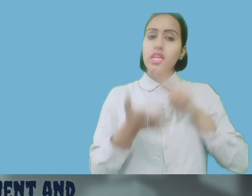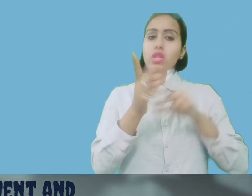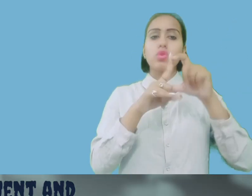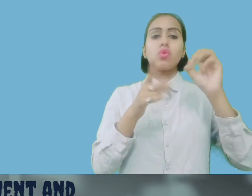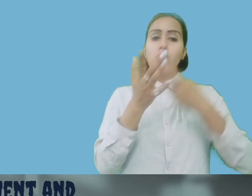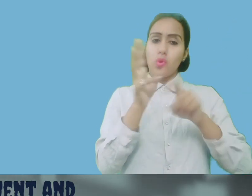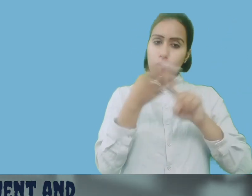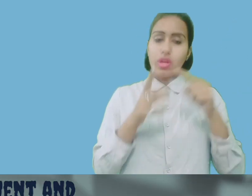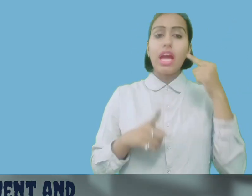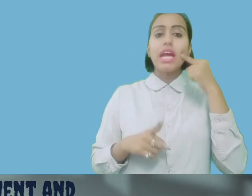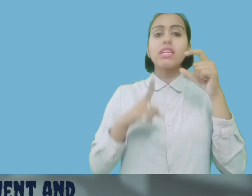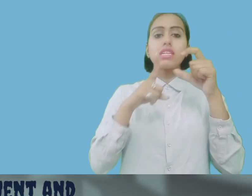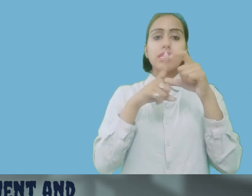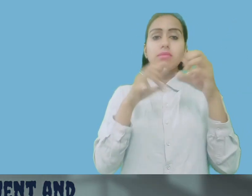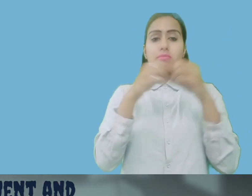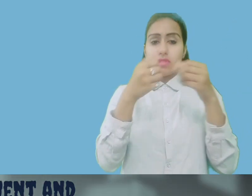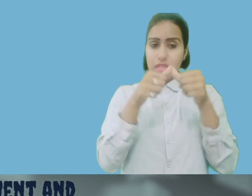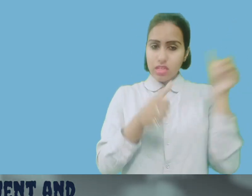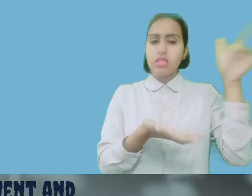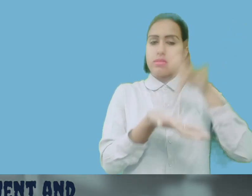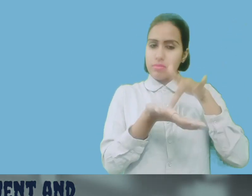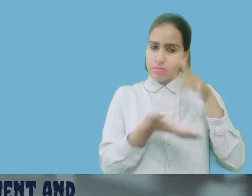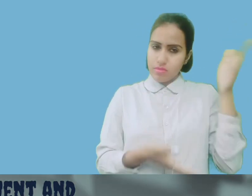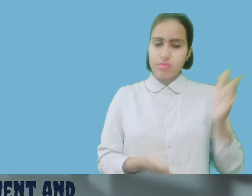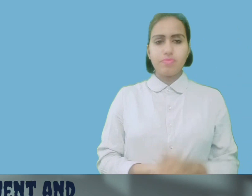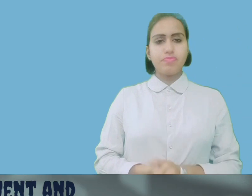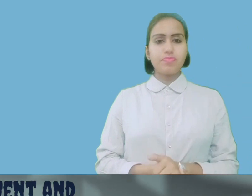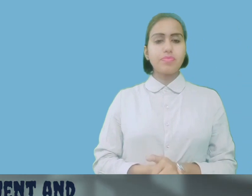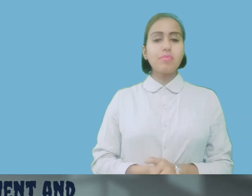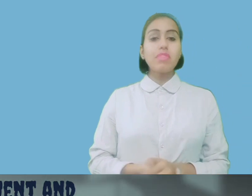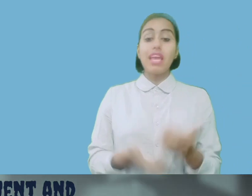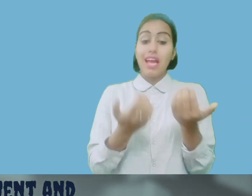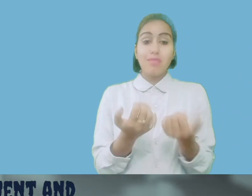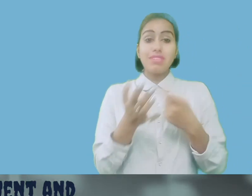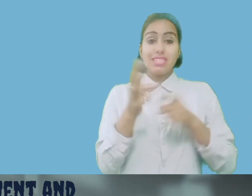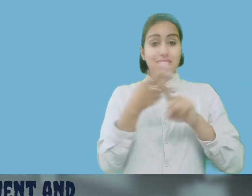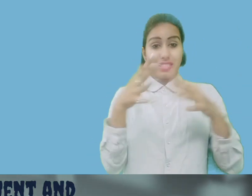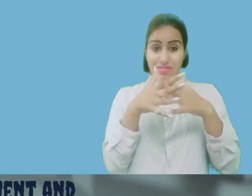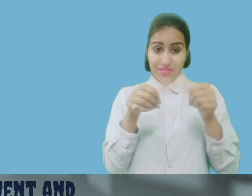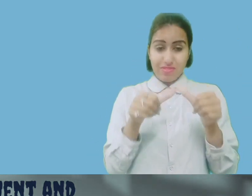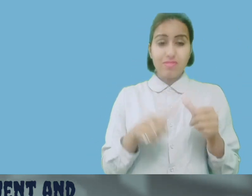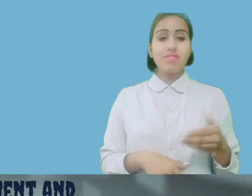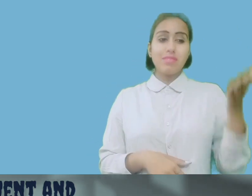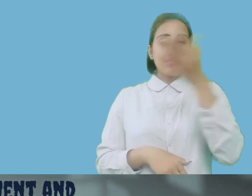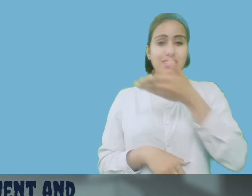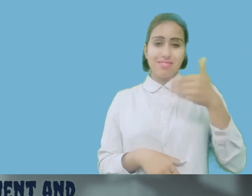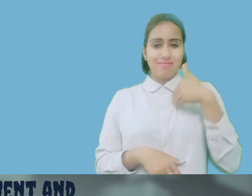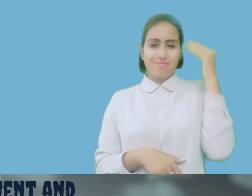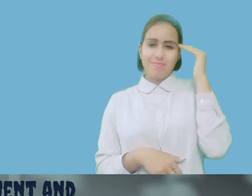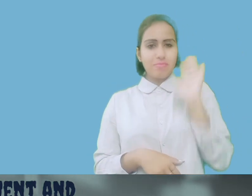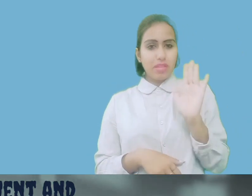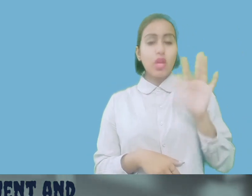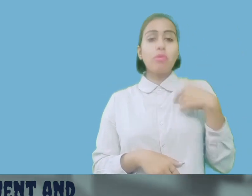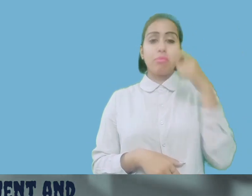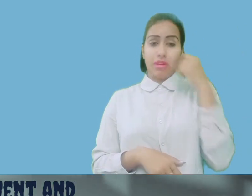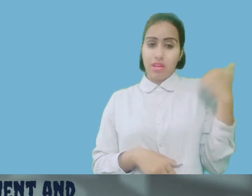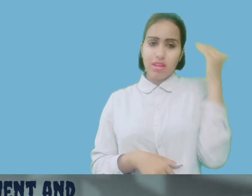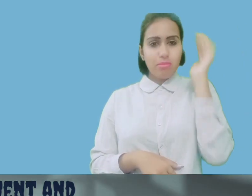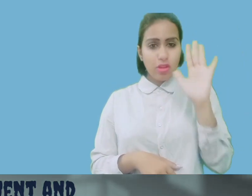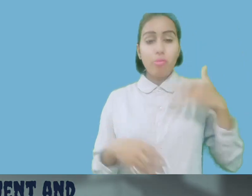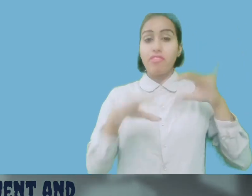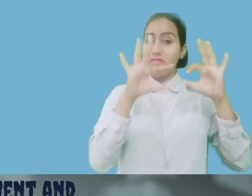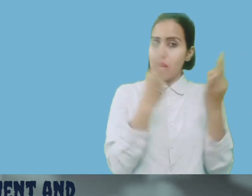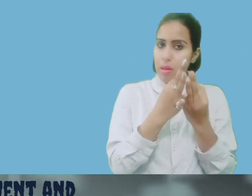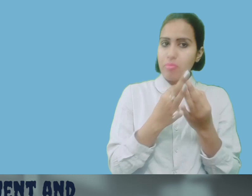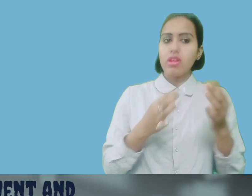से इंदौर में चल रही संस्था को देना है और उनके यहाँ से सर्टिफाइड प्रशिक्षित जो बधिर शिक्षक हैं उनसे ही